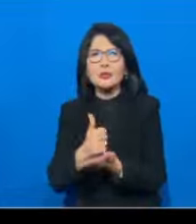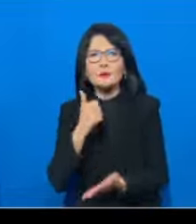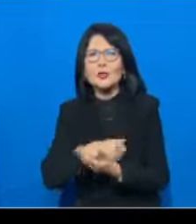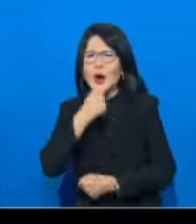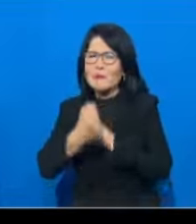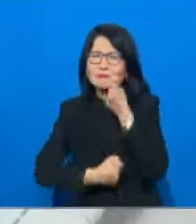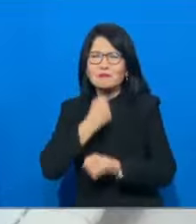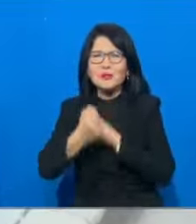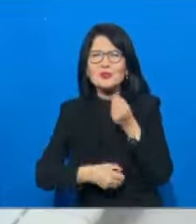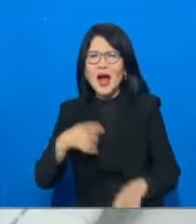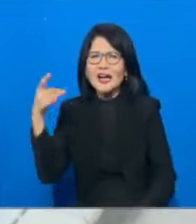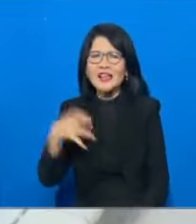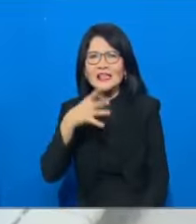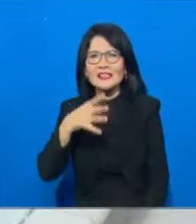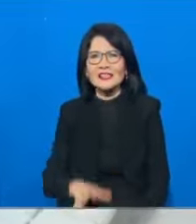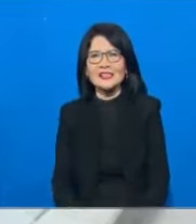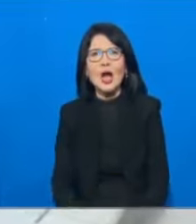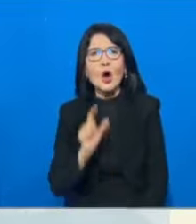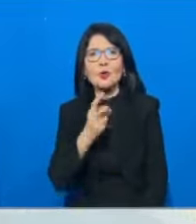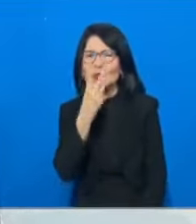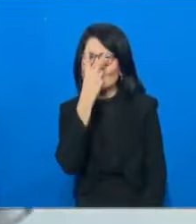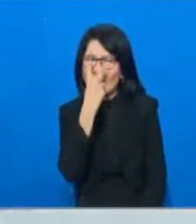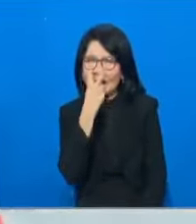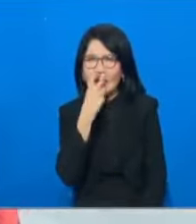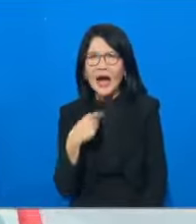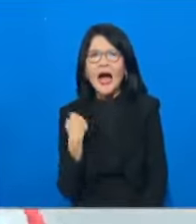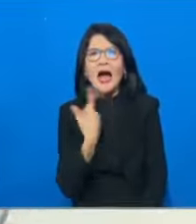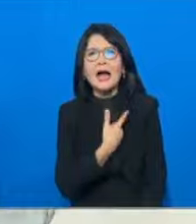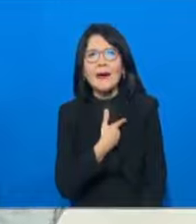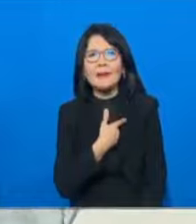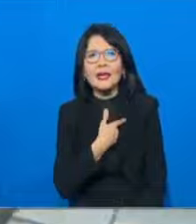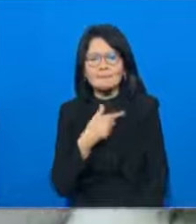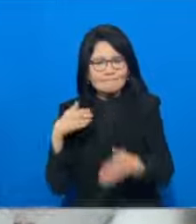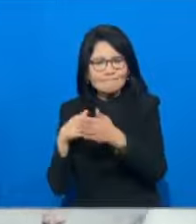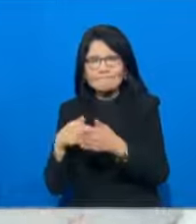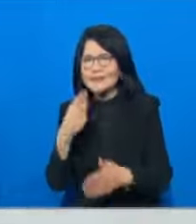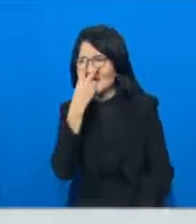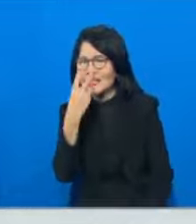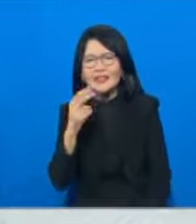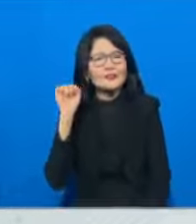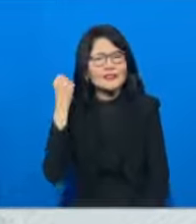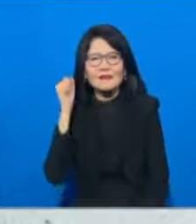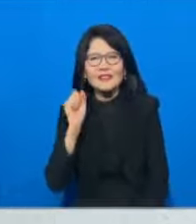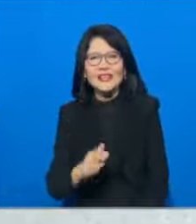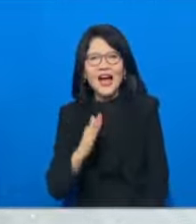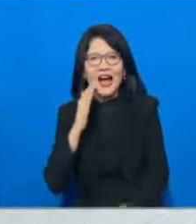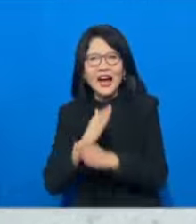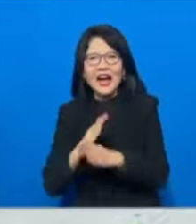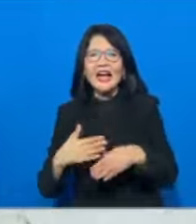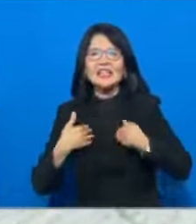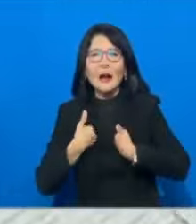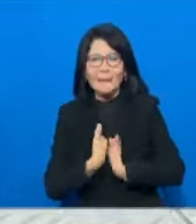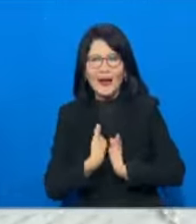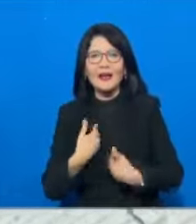ker ya kalau bagi teman-teman netra karena kami kan ada hambatan penglihatan di situ capek gitu